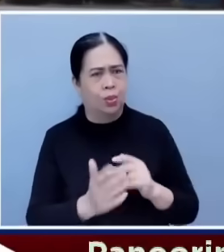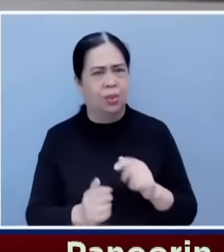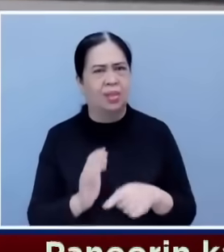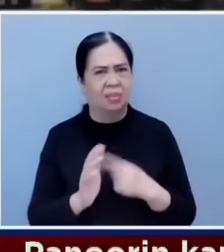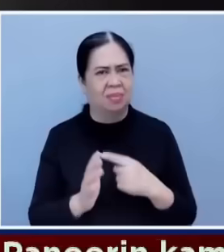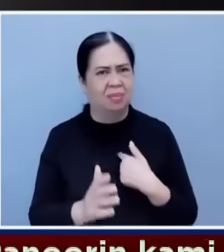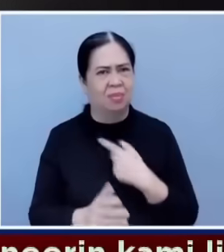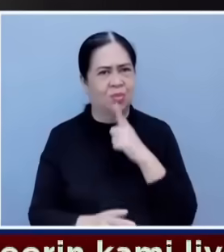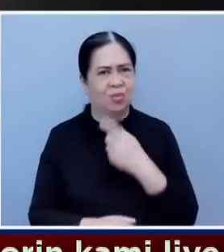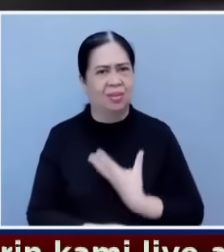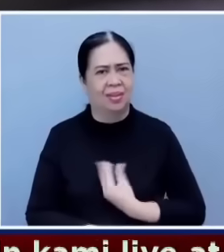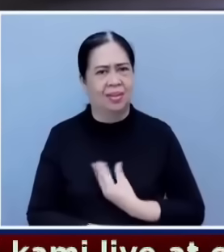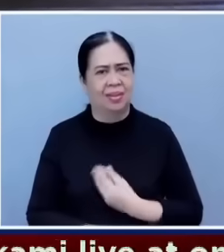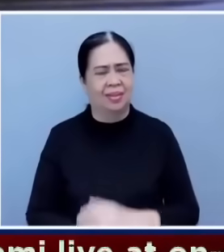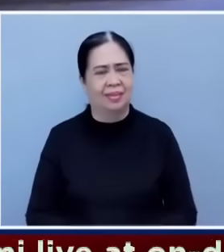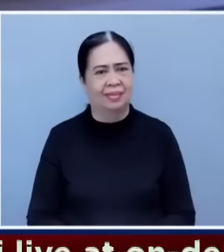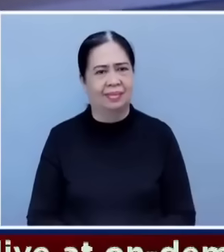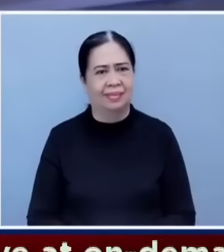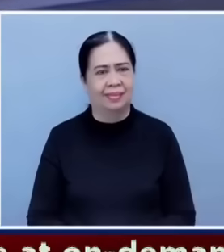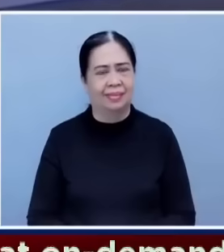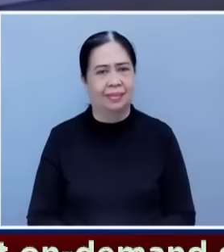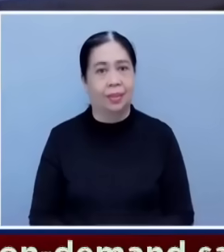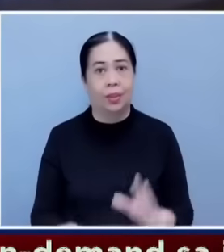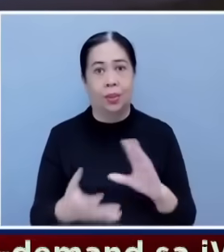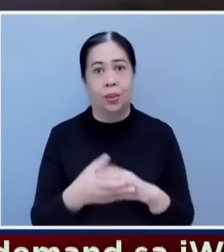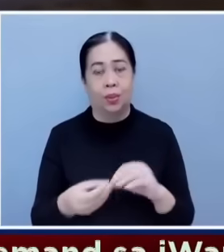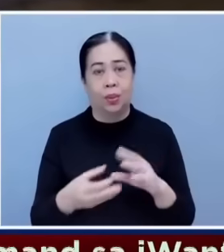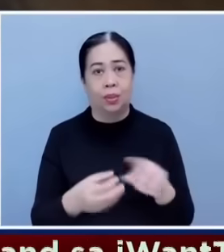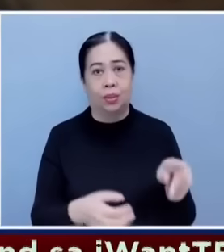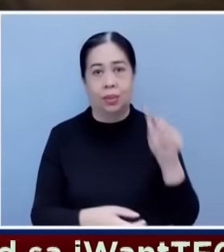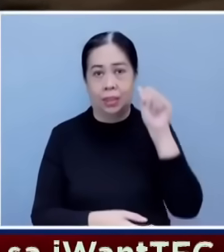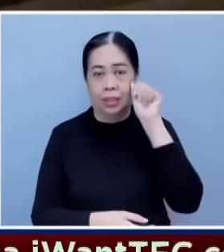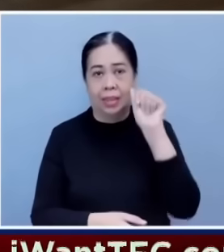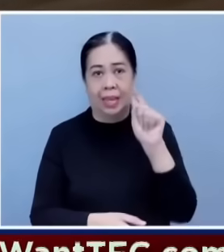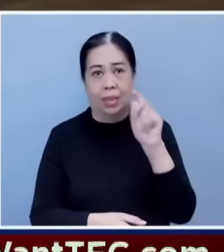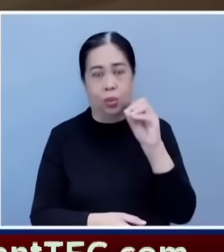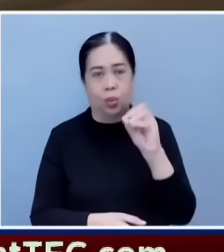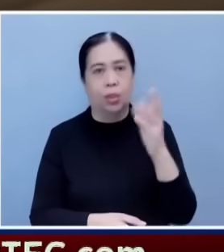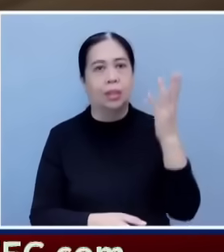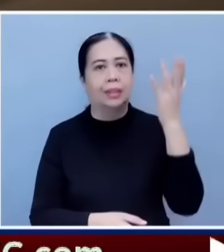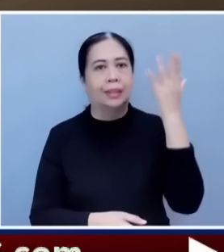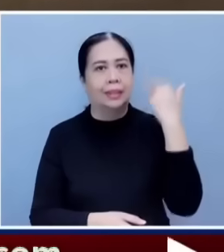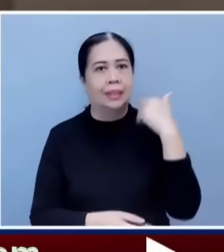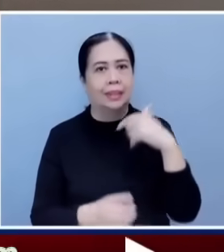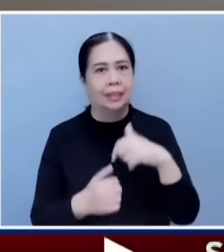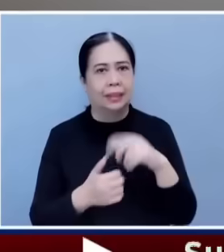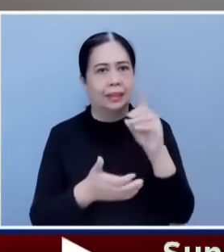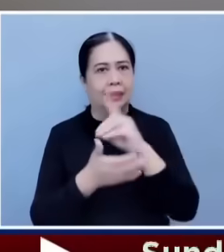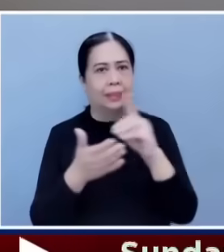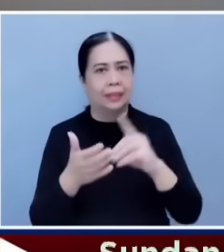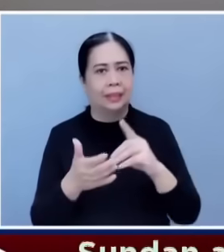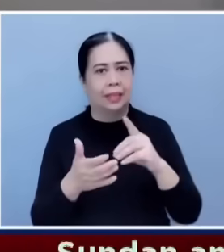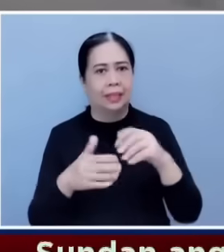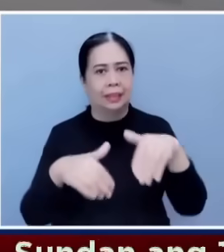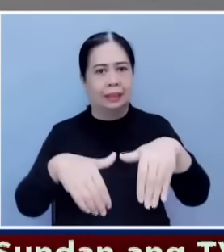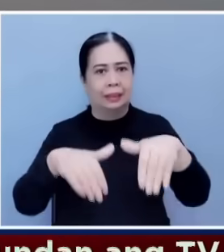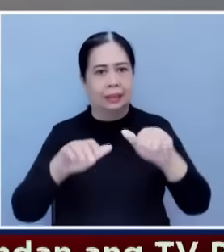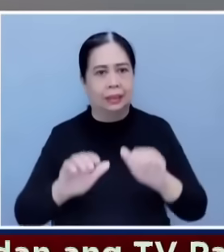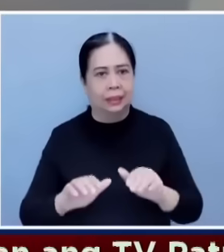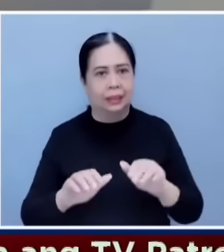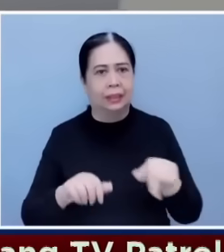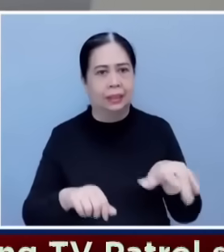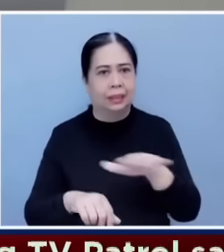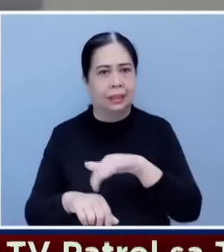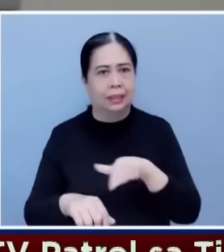natatakot talaga ako. Kwento ni Ato, dating may disenyong kabaong sa isang bahagi